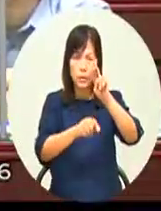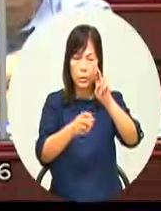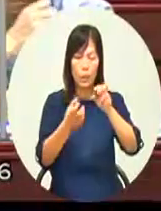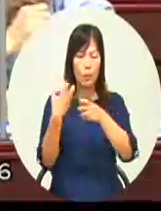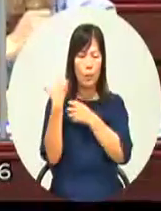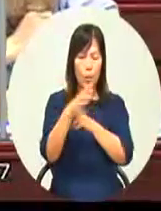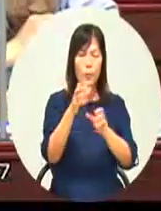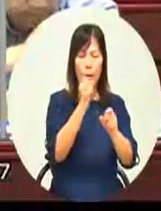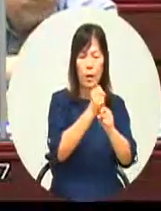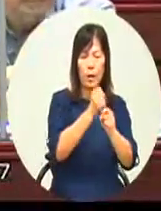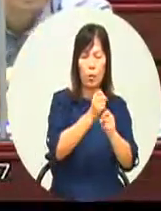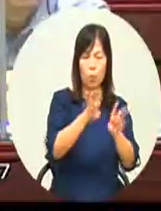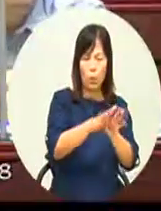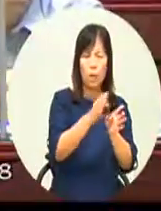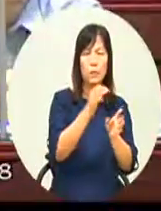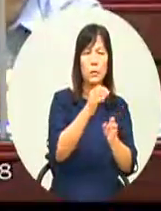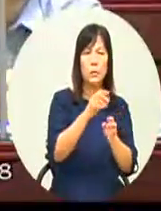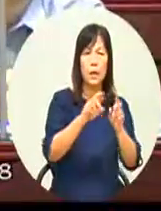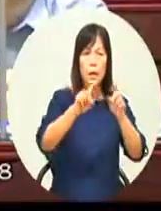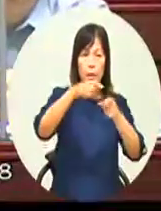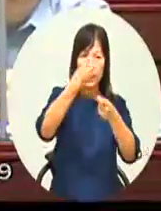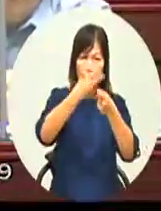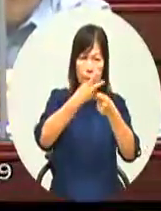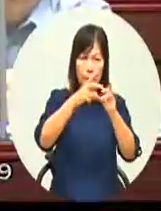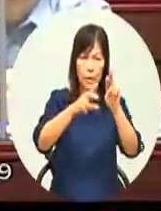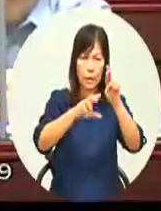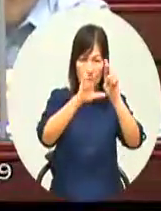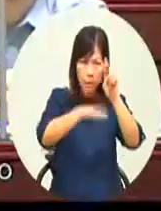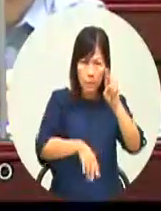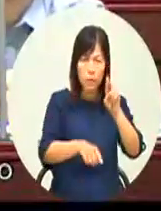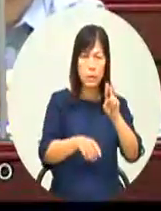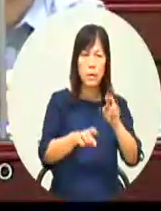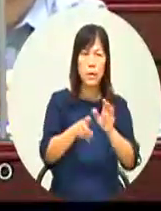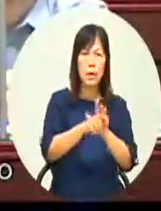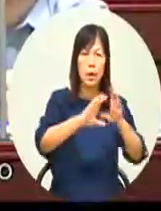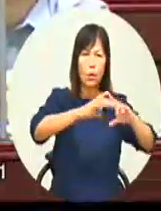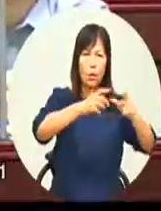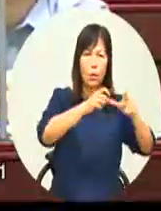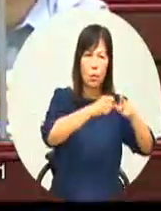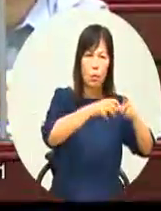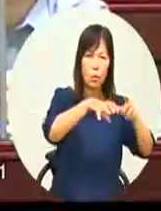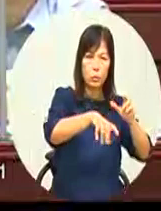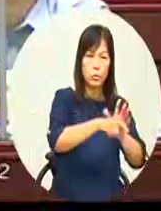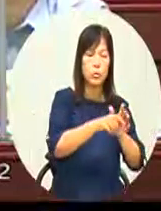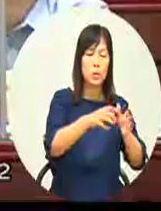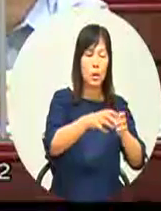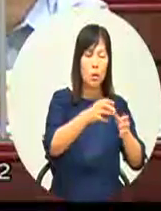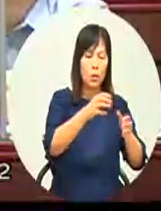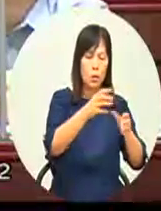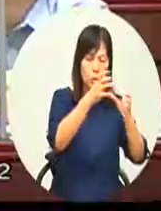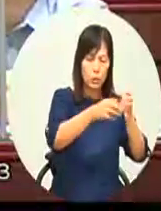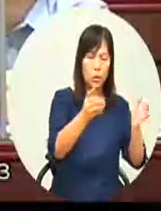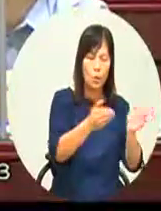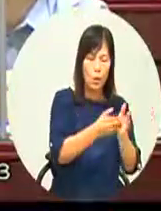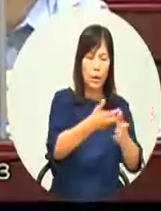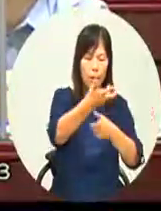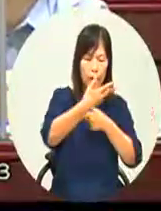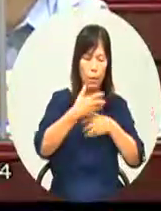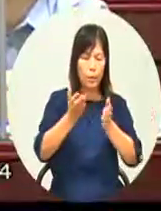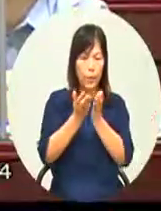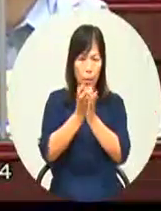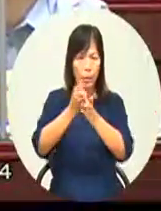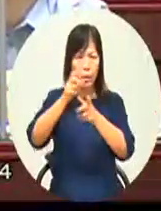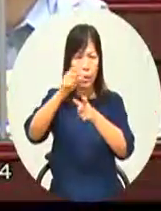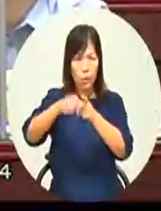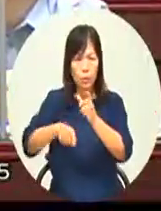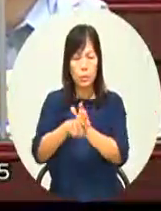施工。那106年底，它整个国公局建造完以后，就会交给我们轮船公司来移交